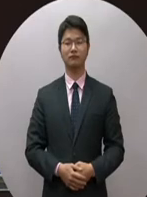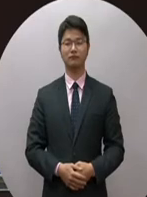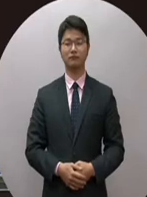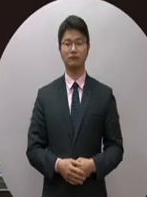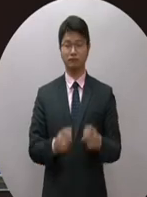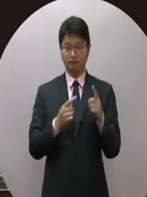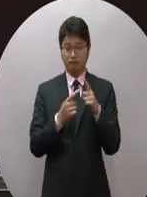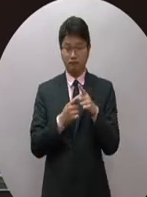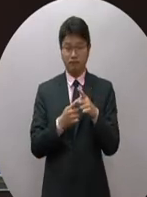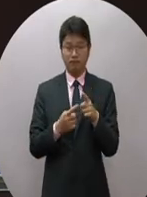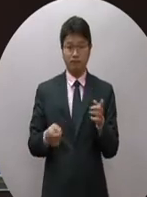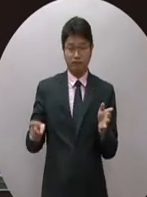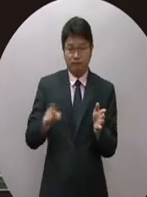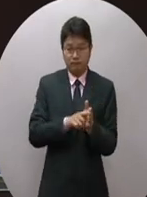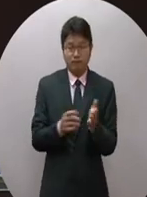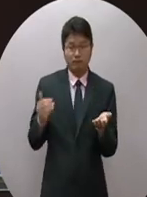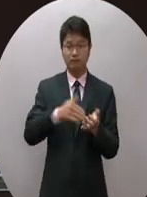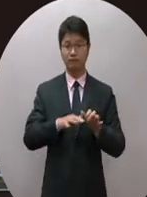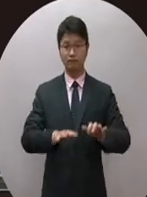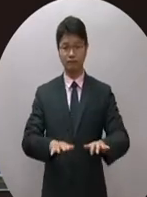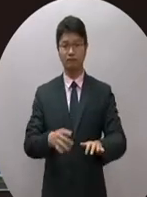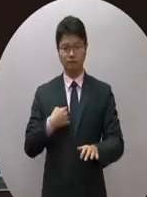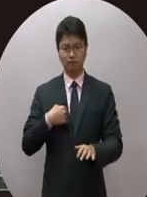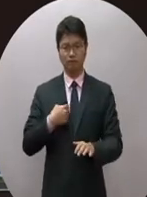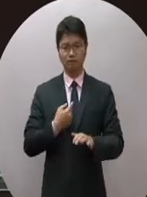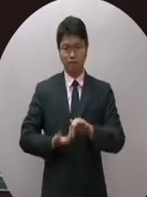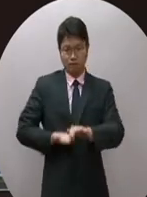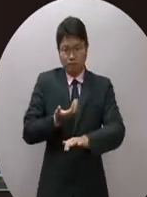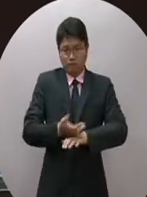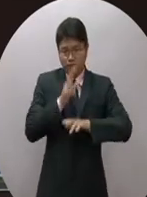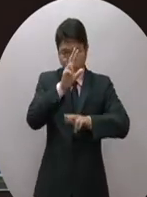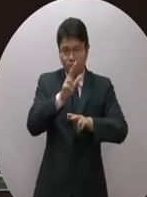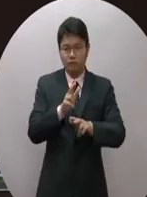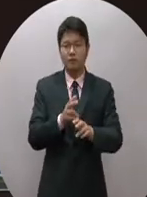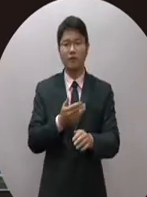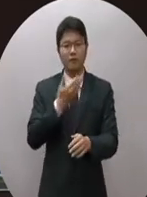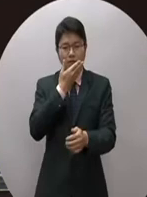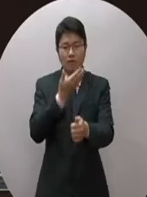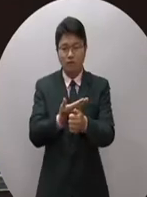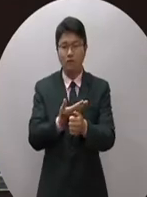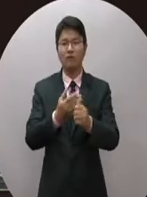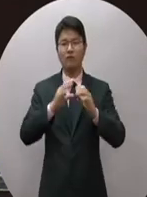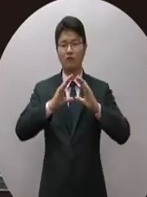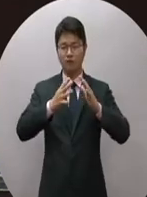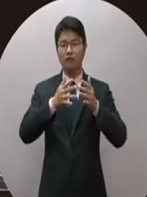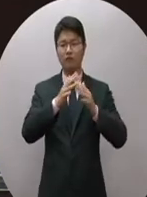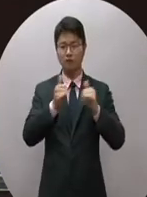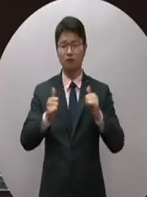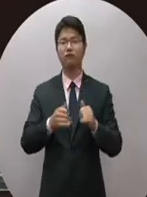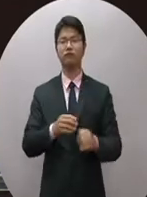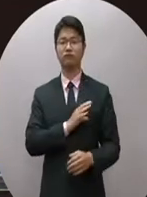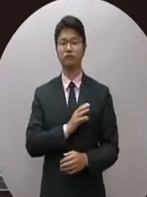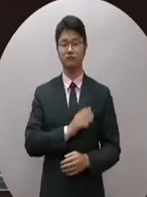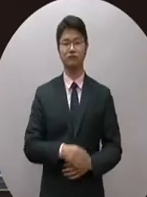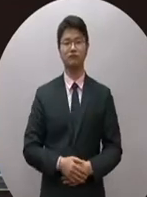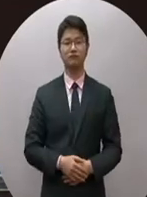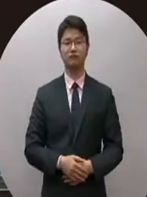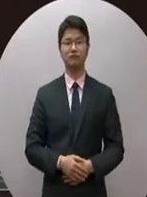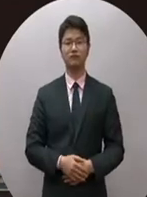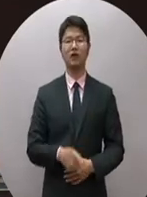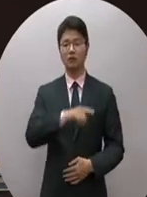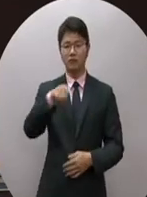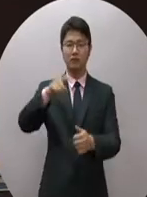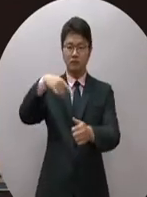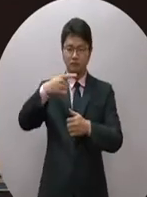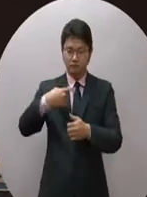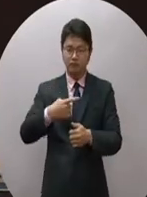翻到这一章，我一定全力以赴，福国利民，遵照各位的指教指